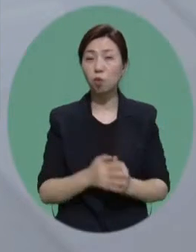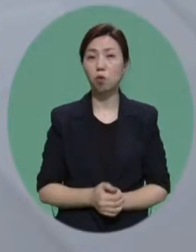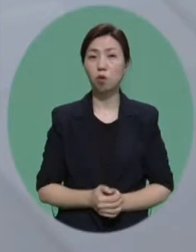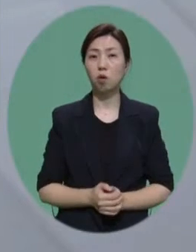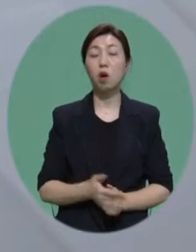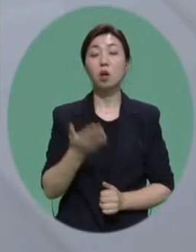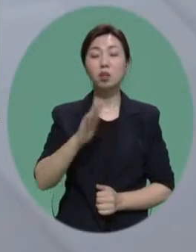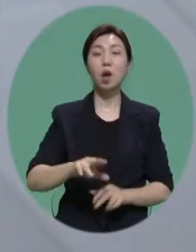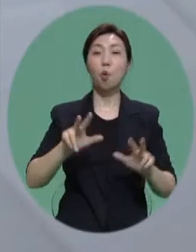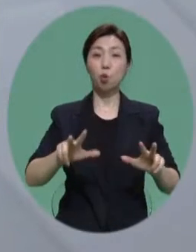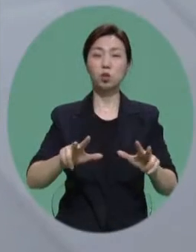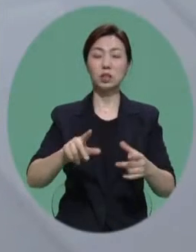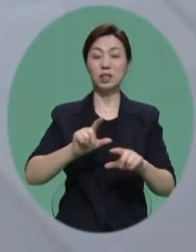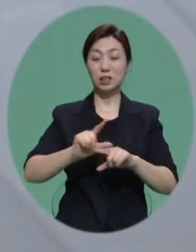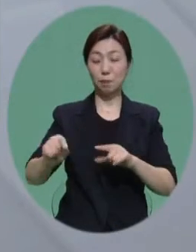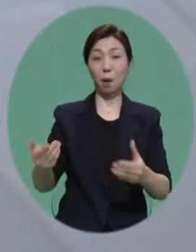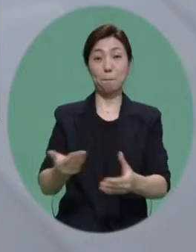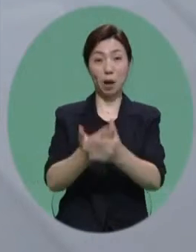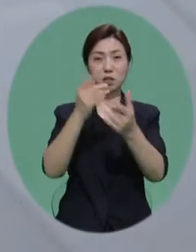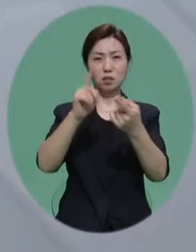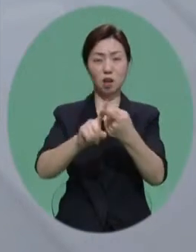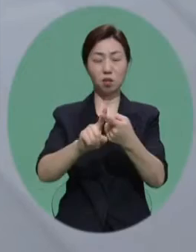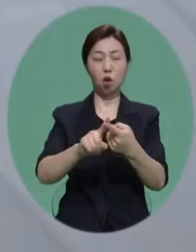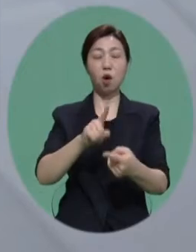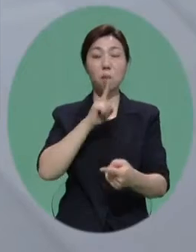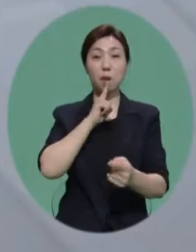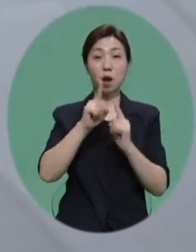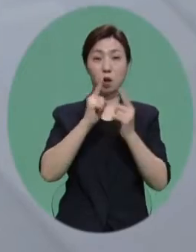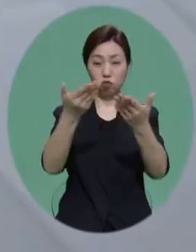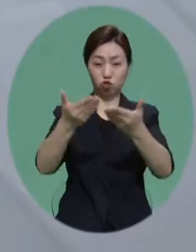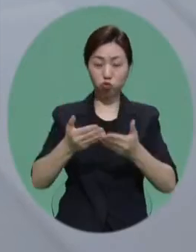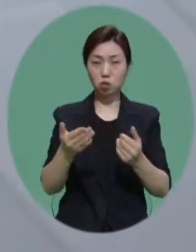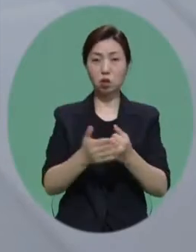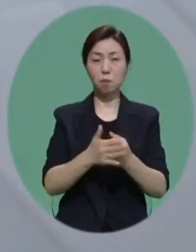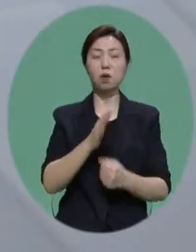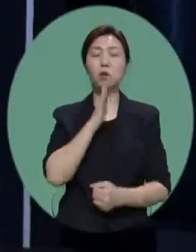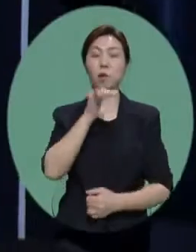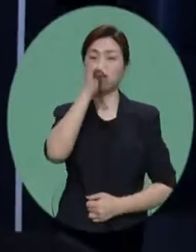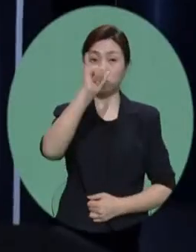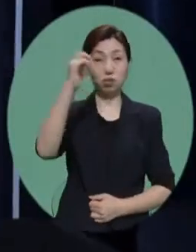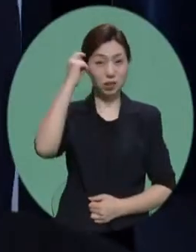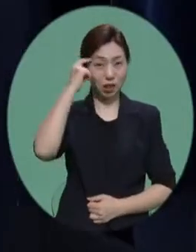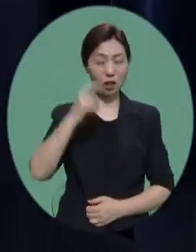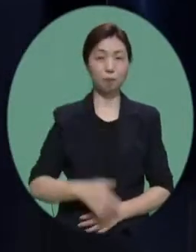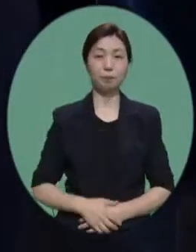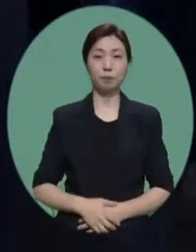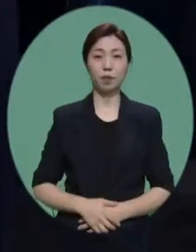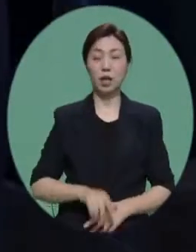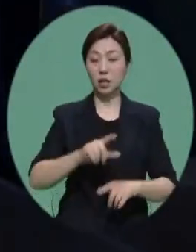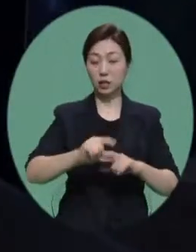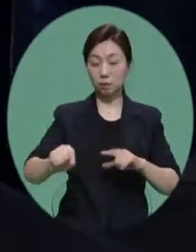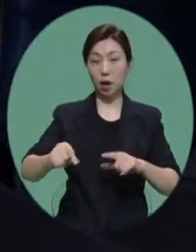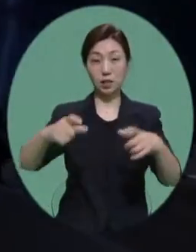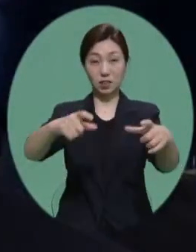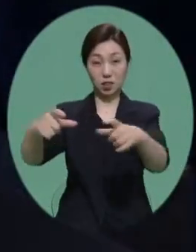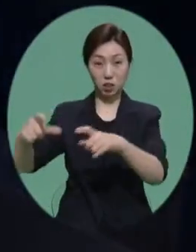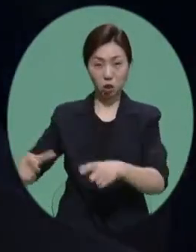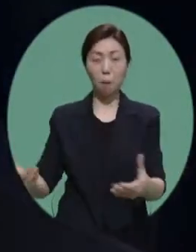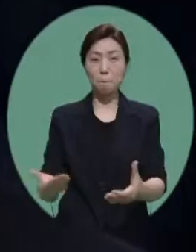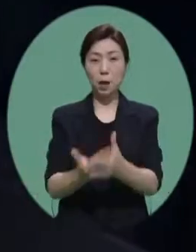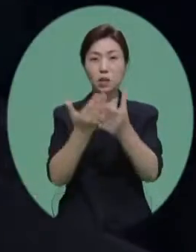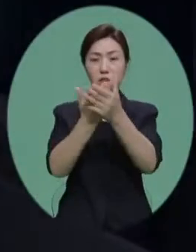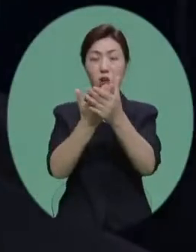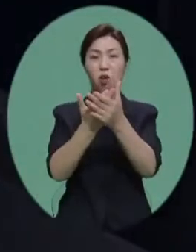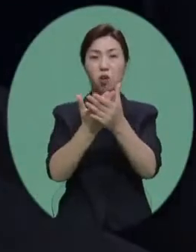생각 듭니다 저는 지방 발전은 핵심은 이거라고 봅니다 민간기업